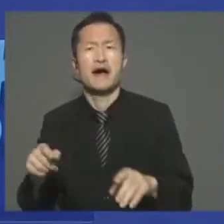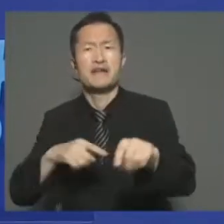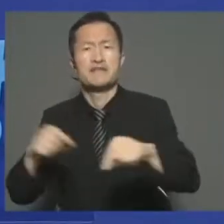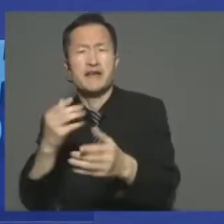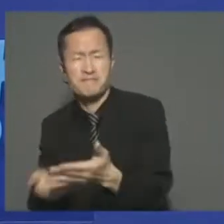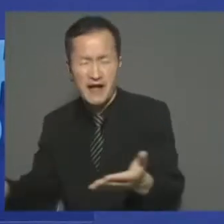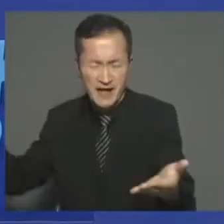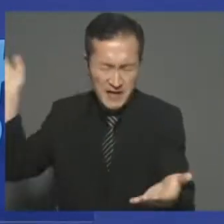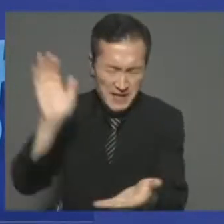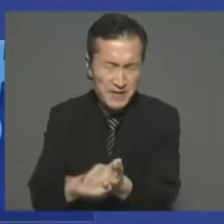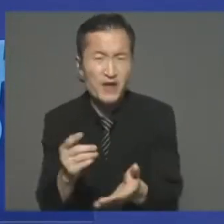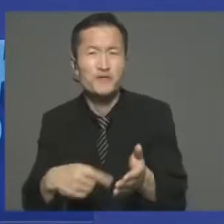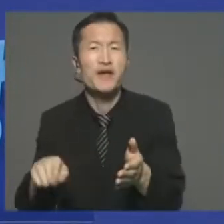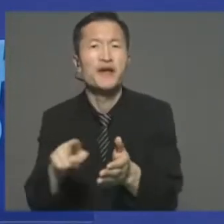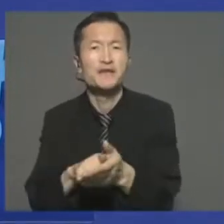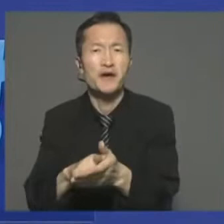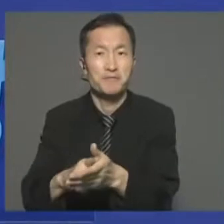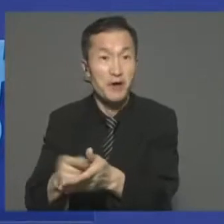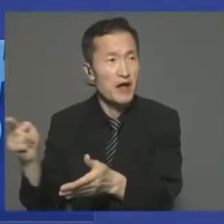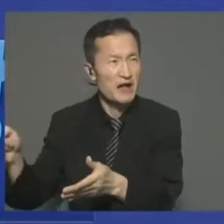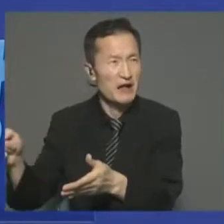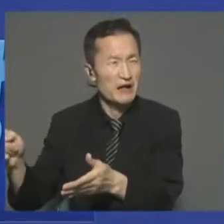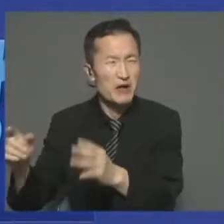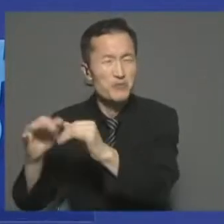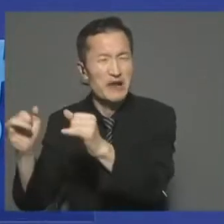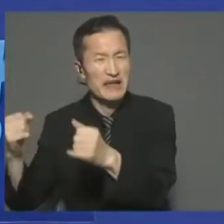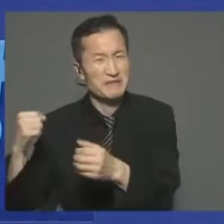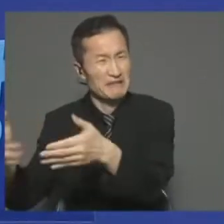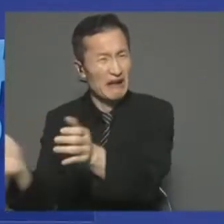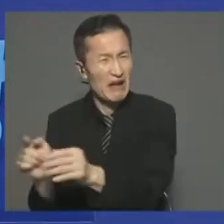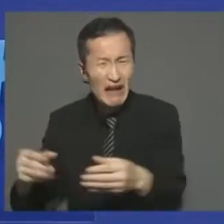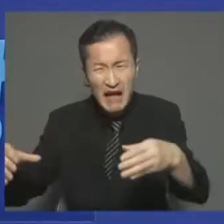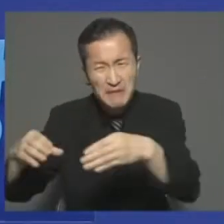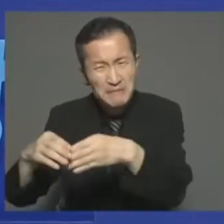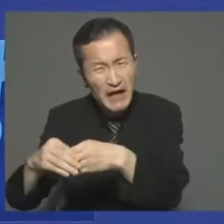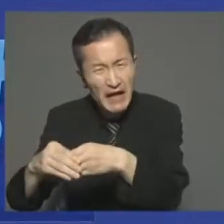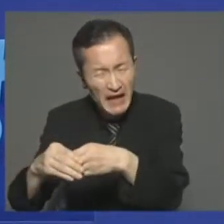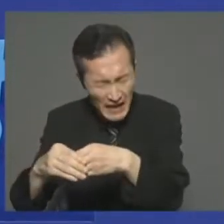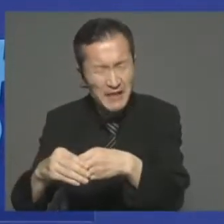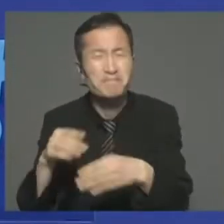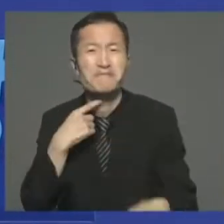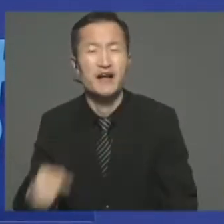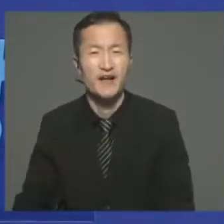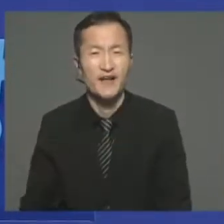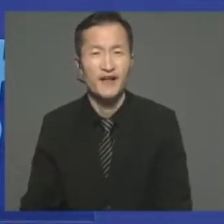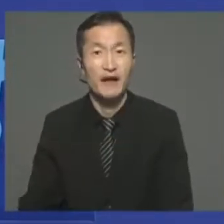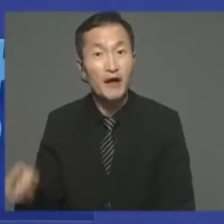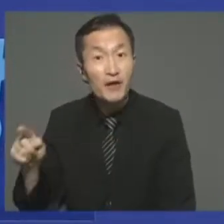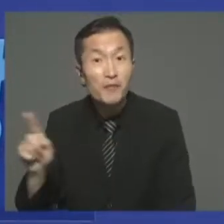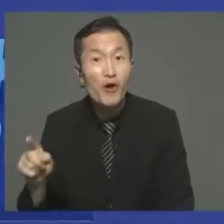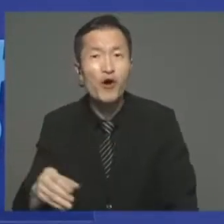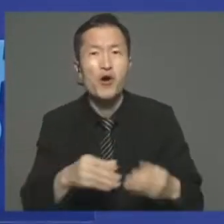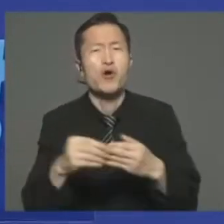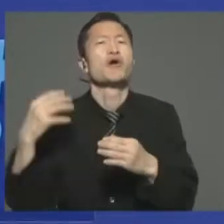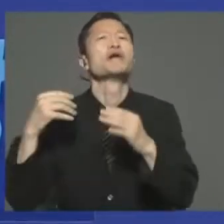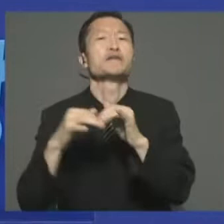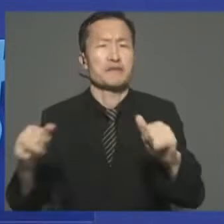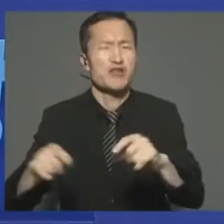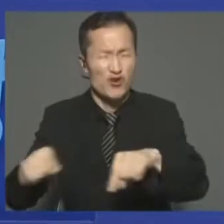대연정 제안도 내놓았던 적이 있었습니다. 그것이 지도자의 결입니다. 역사에 남는 정치지도자들은 늘